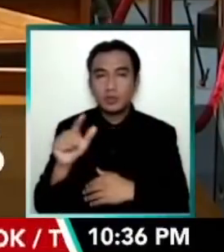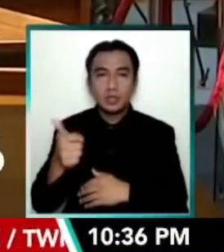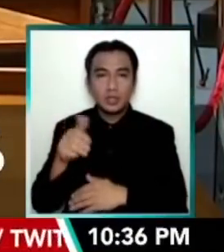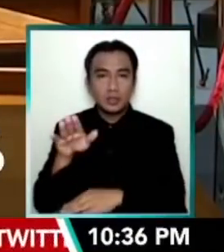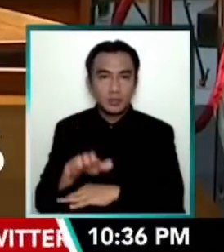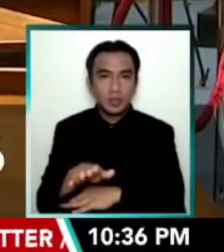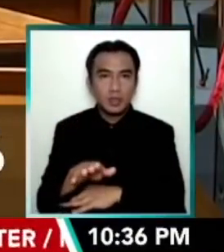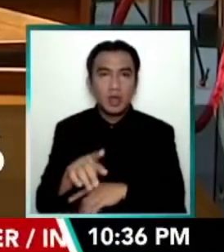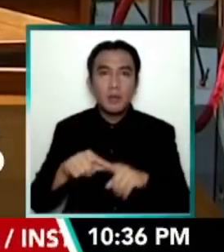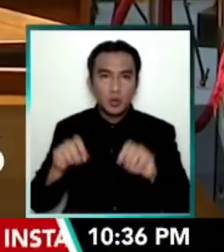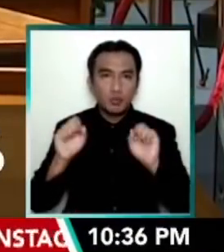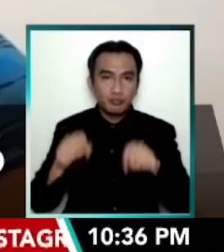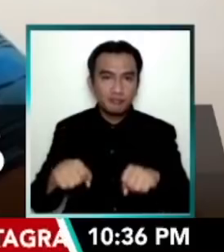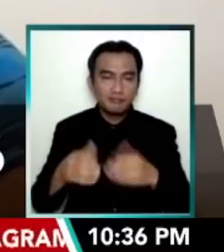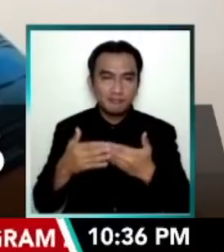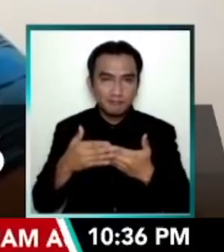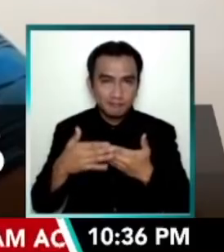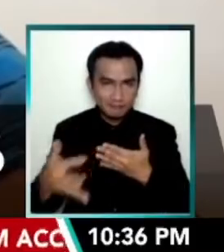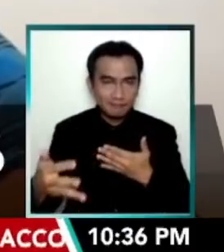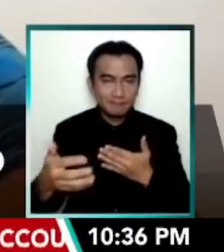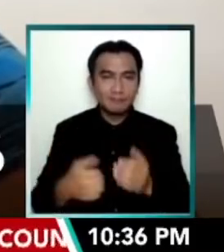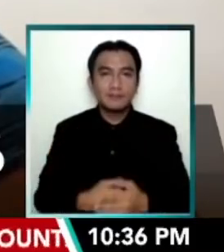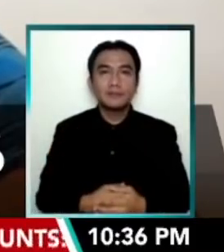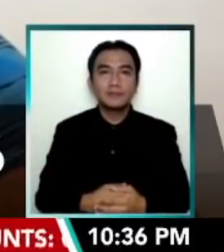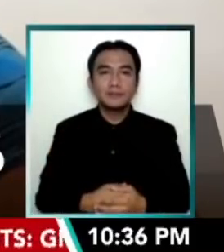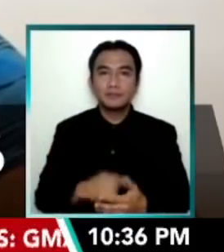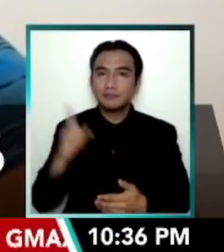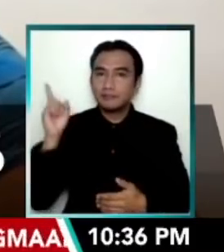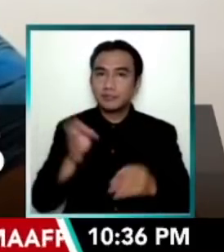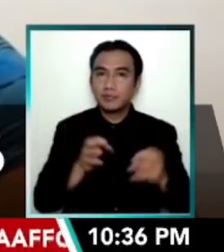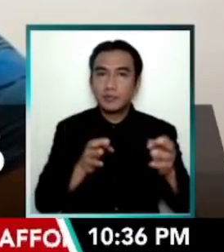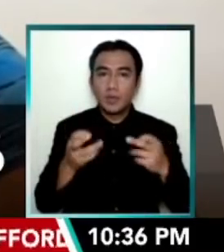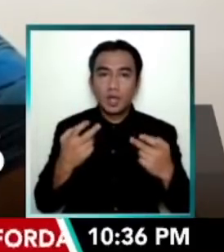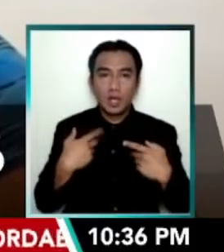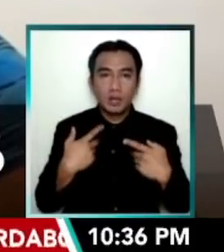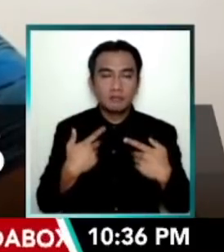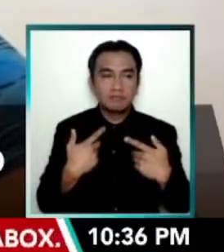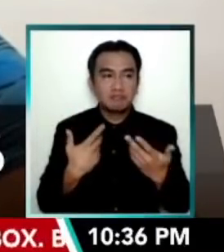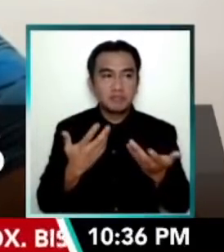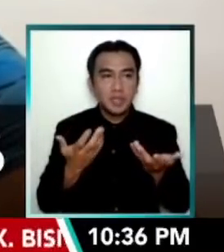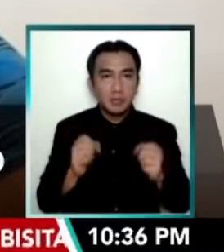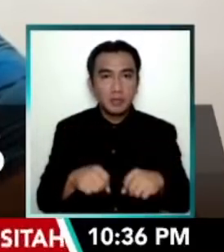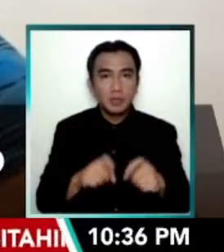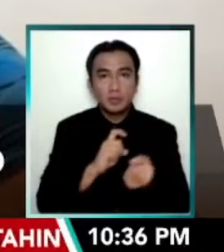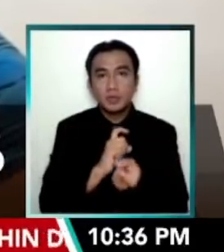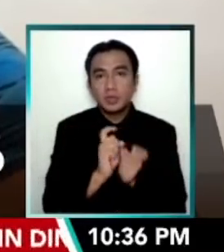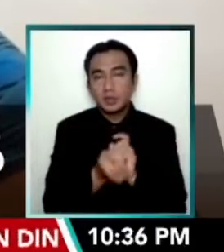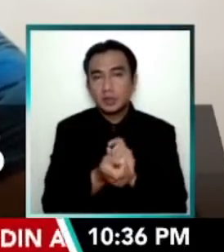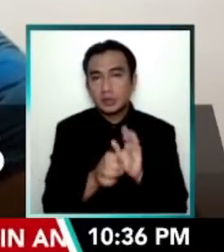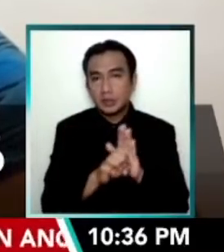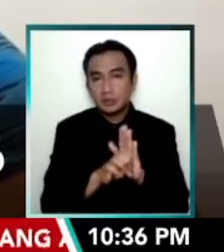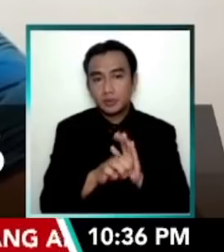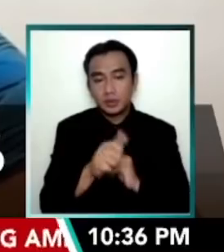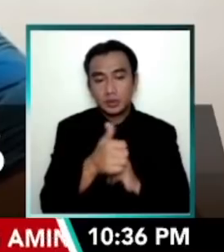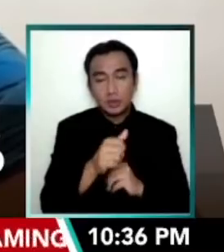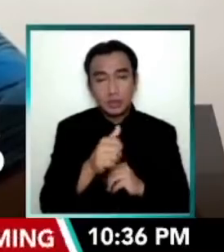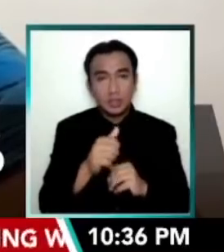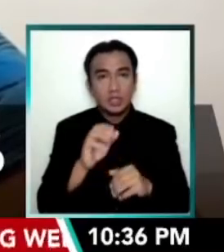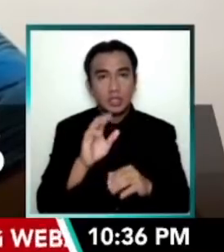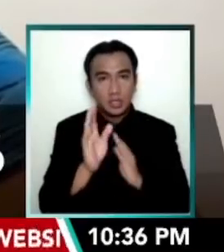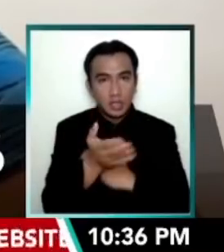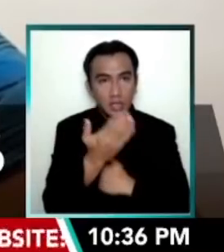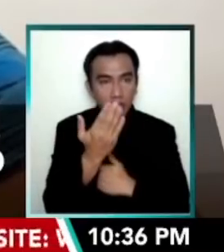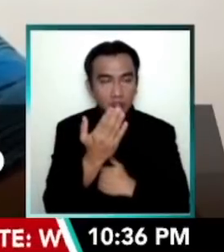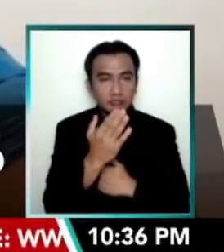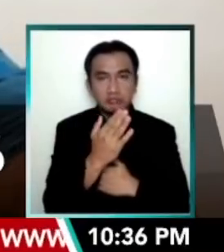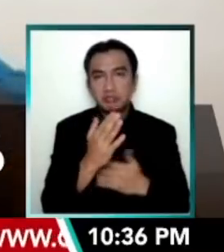ito. May mga changes pa kasi baka mamaya ang gawin namin start ng 10 a.m. baka magdiretso naman ano hanggang madaling araw